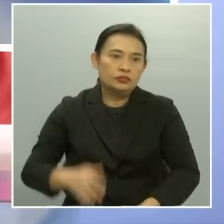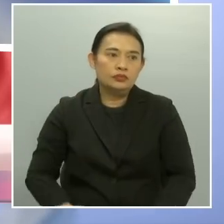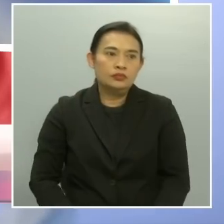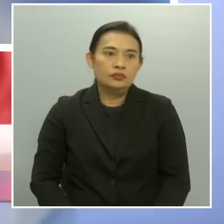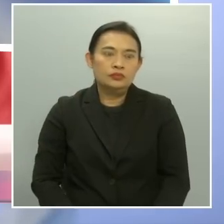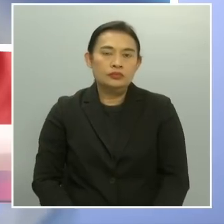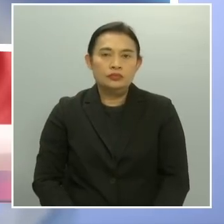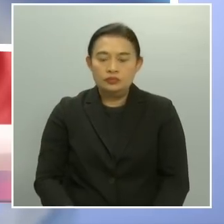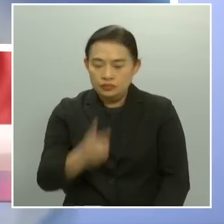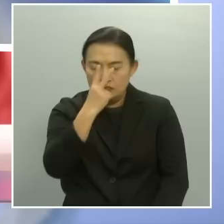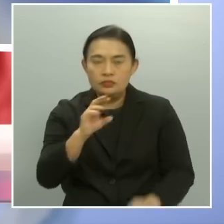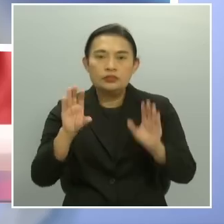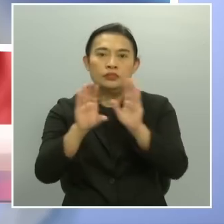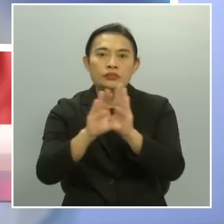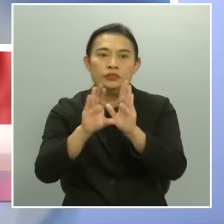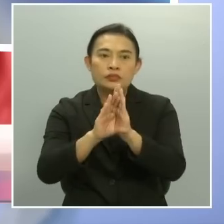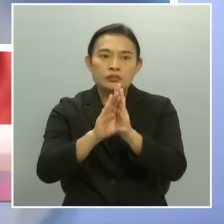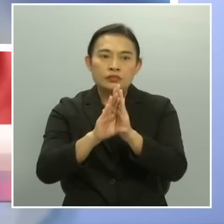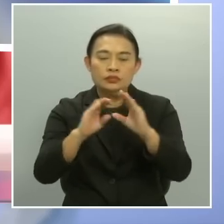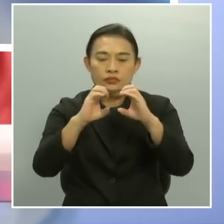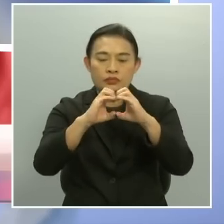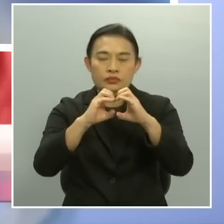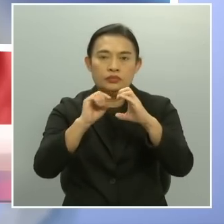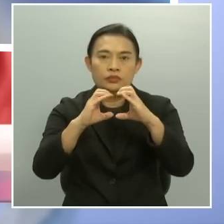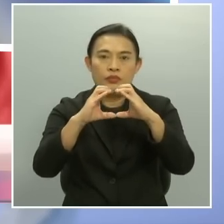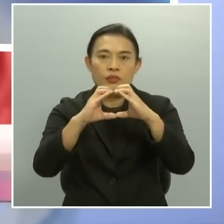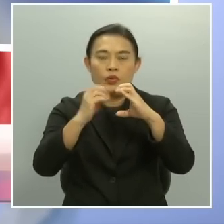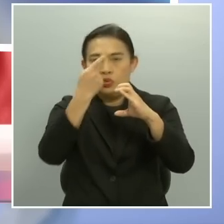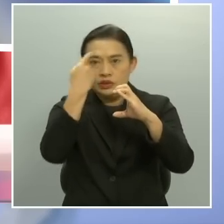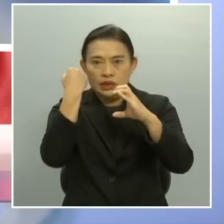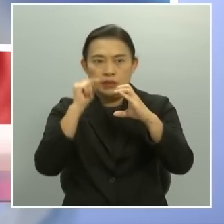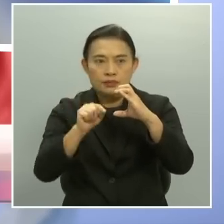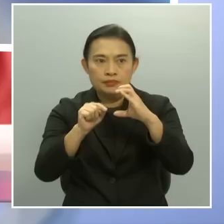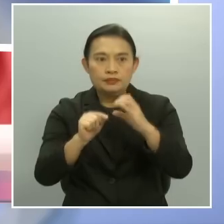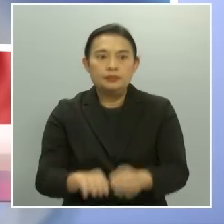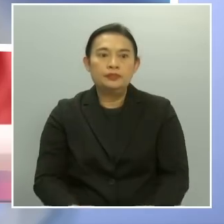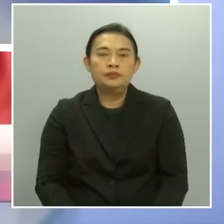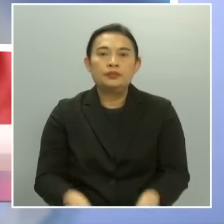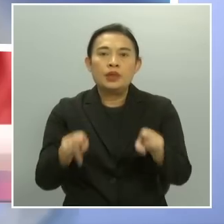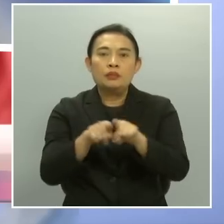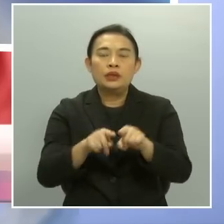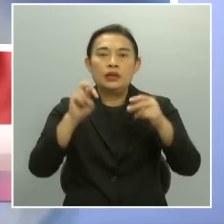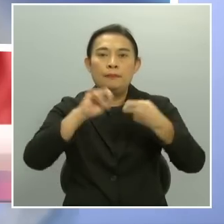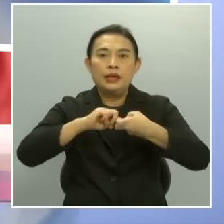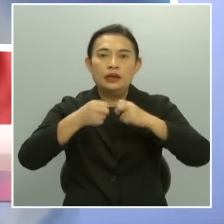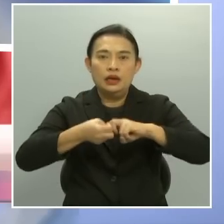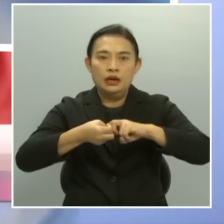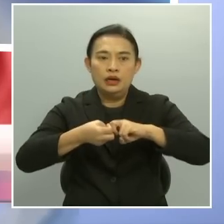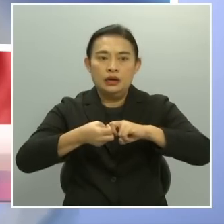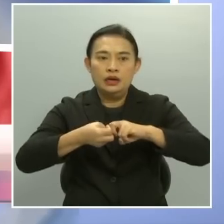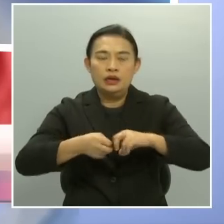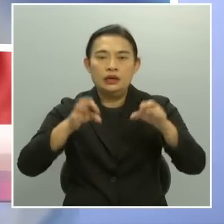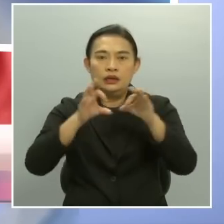งรูปเป็นหัวใจสีดำ ใช่ค่ะเพราะว่าเหมือนกับเขามีปัญหาในเรื่อง